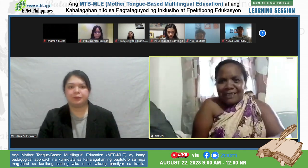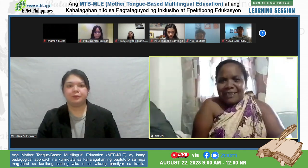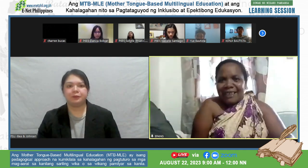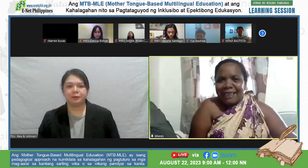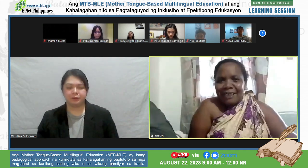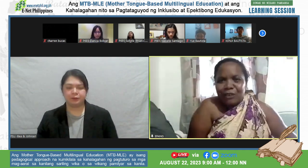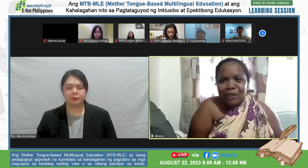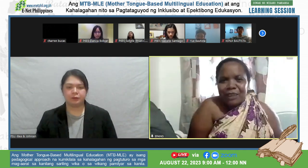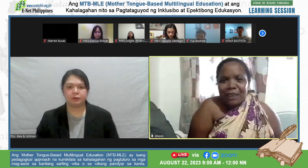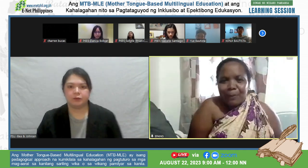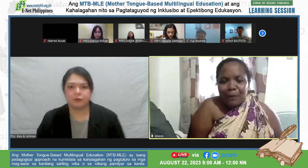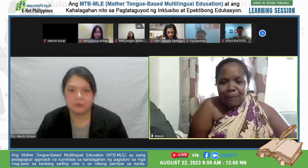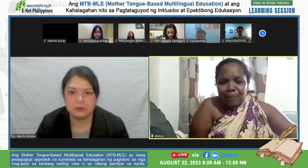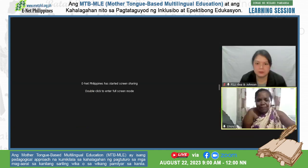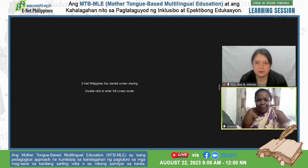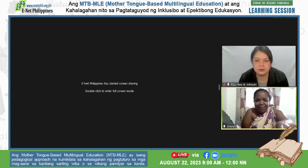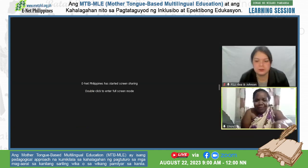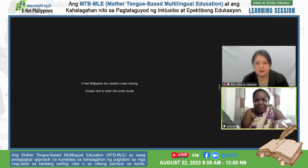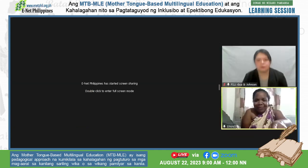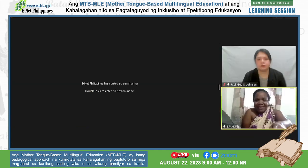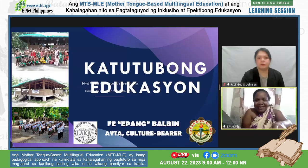Nasaan na yun?